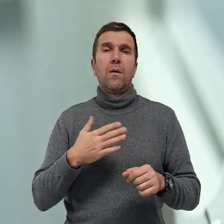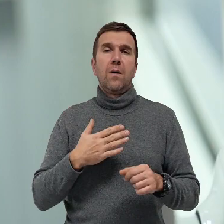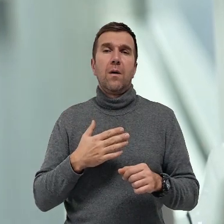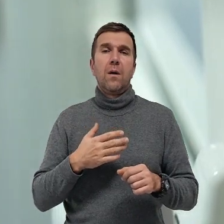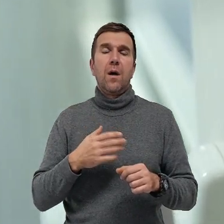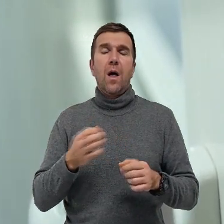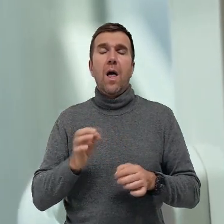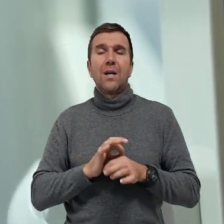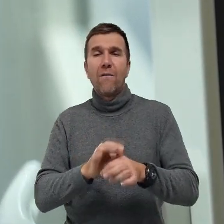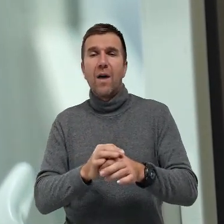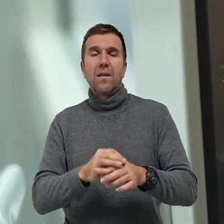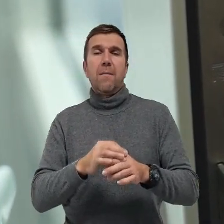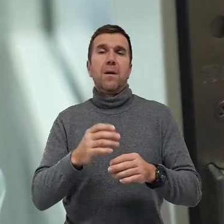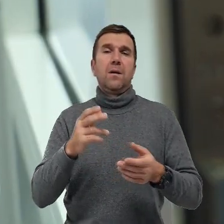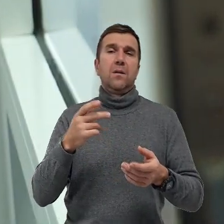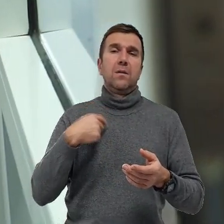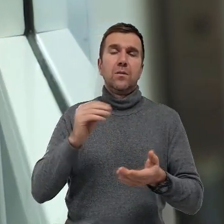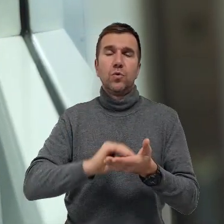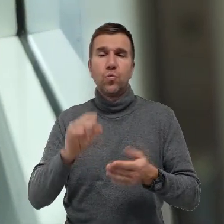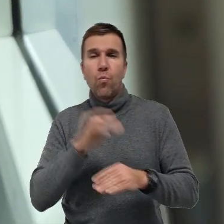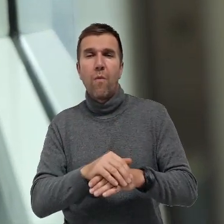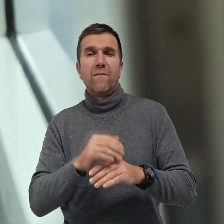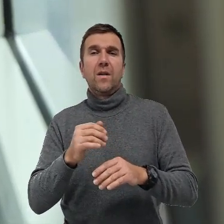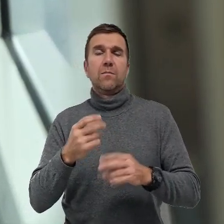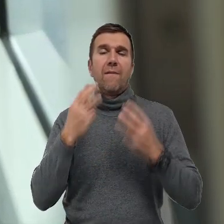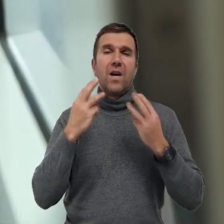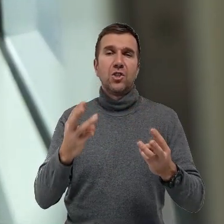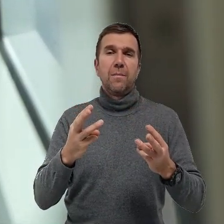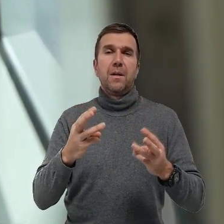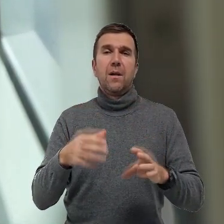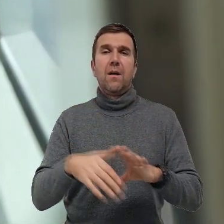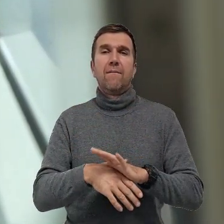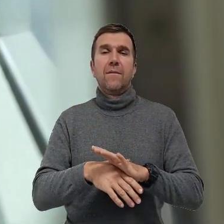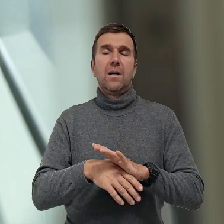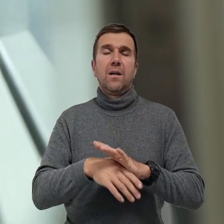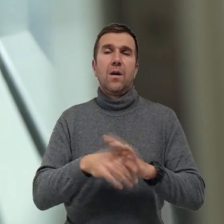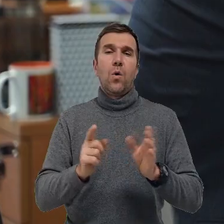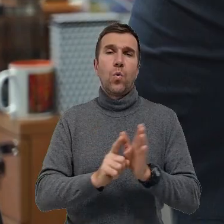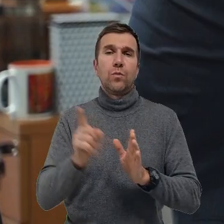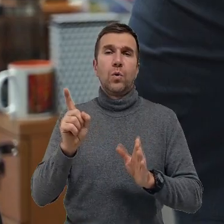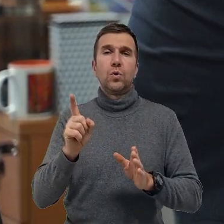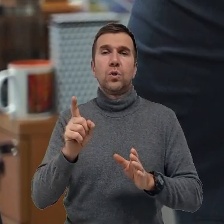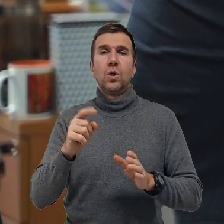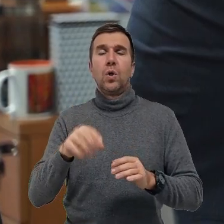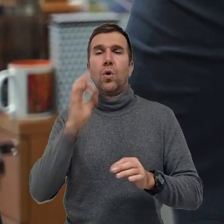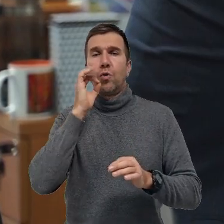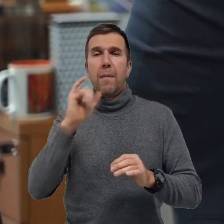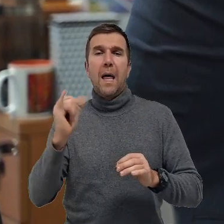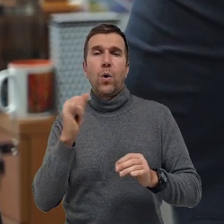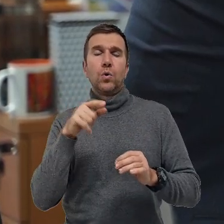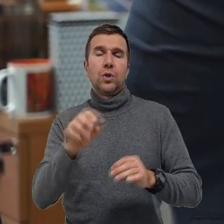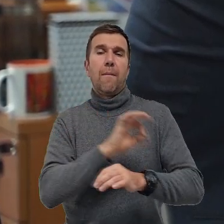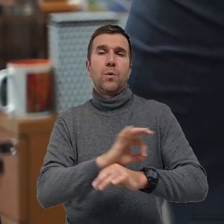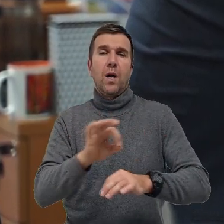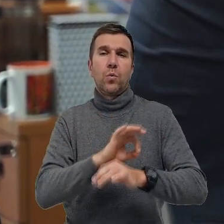się kierowaniem projektów, czy koordynacją kontraktów, czy też kwestiami bardzo ważnymi w branży kosmicznej, czyli kwestiami zapewnienia odpowiedniej jakości